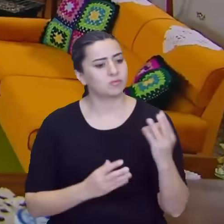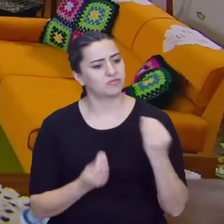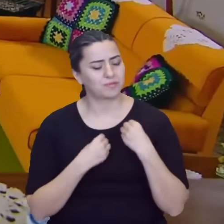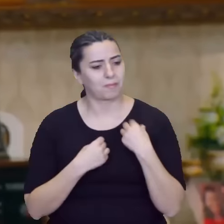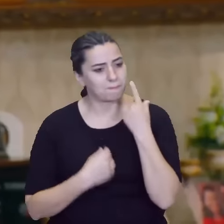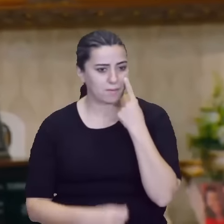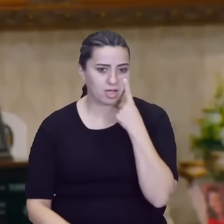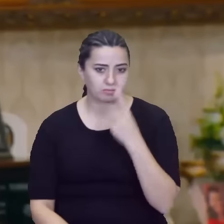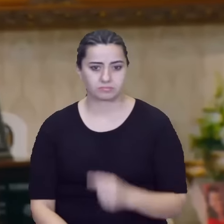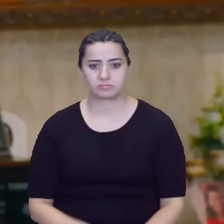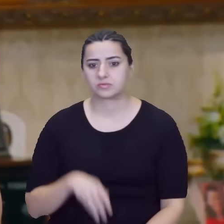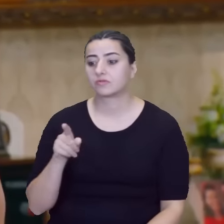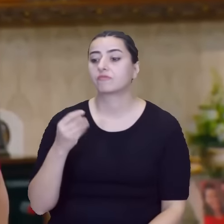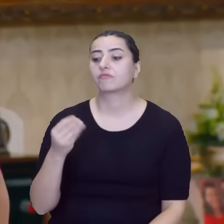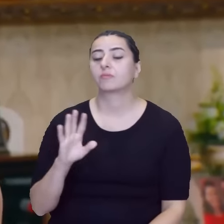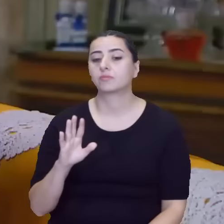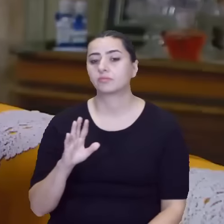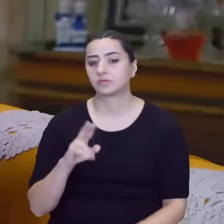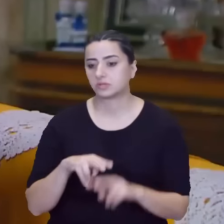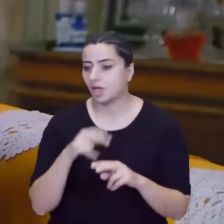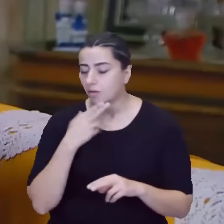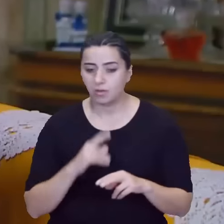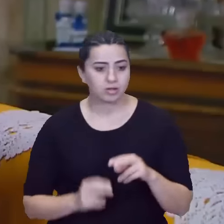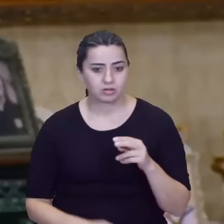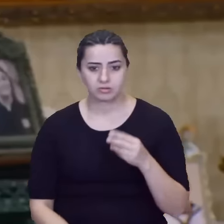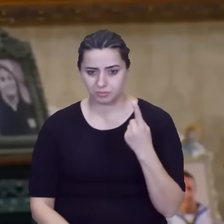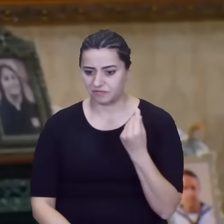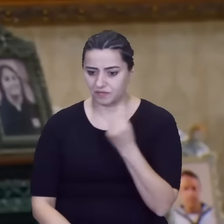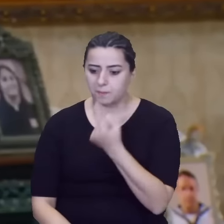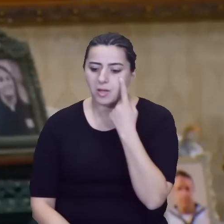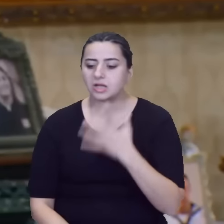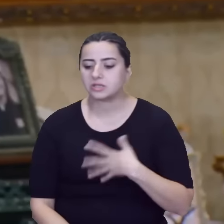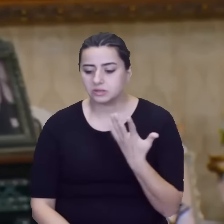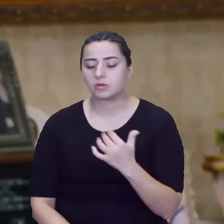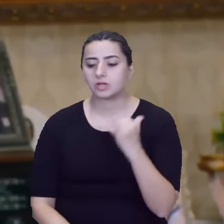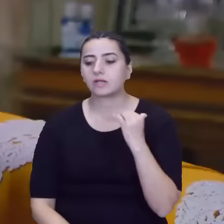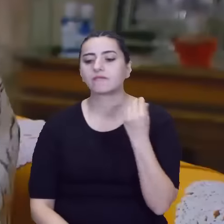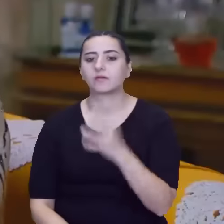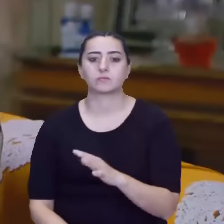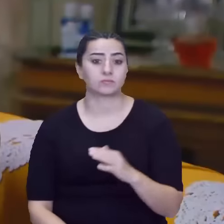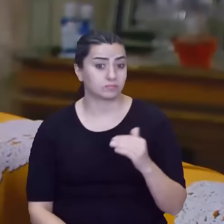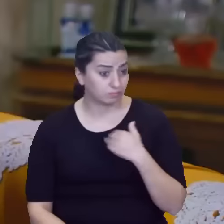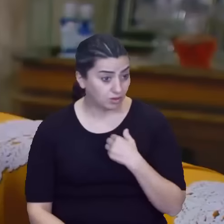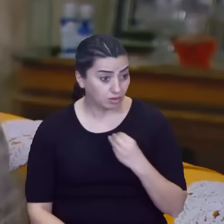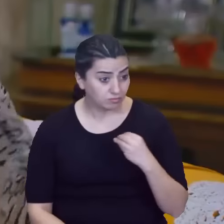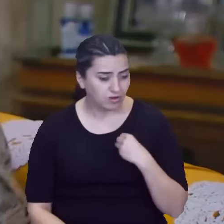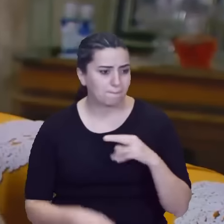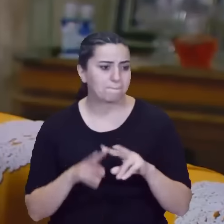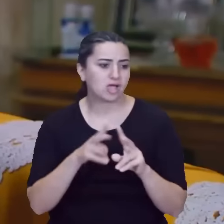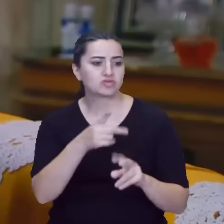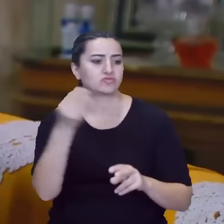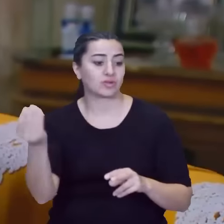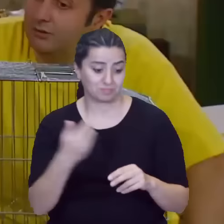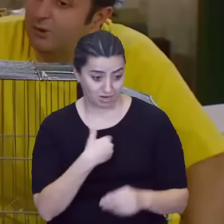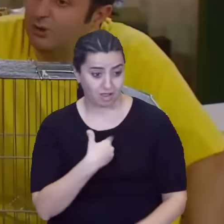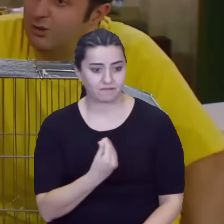verin, ben bakarım. Yok, sana falan vermem Yıldız abla. Bir kere verdik, bakamadınız, istemediniz, olmaz, vermiyorum. Bana mı verdiniz? Mesut'a verdiniz,